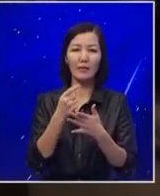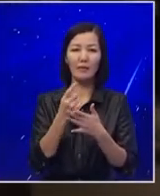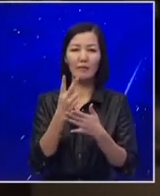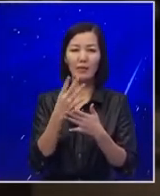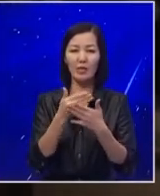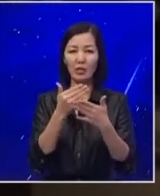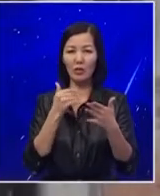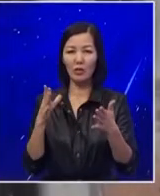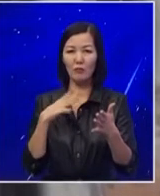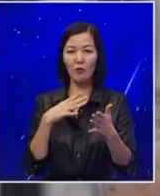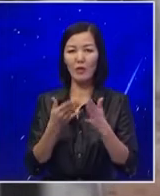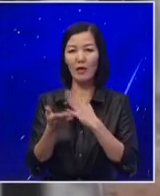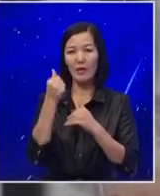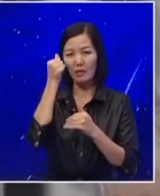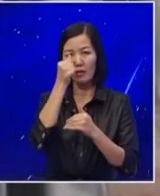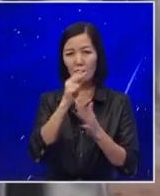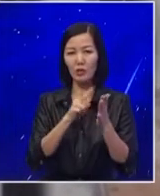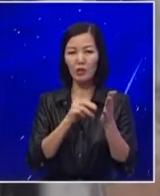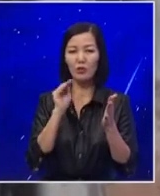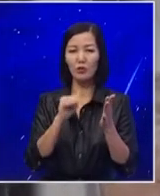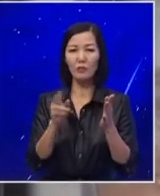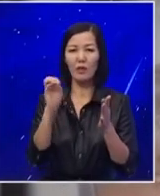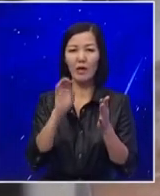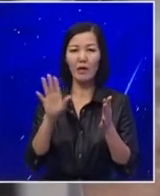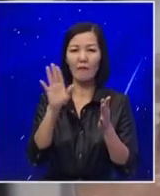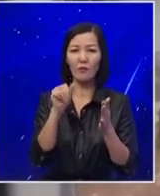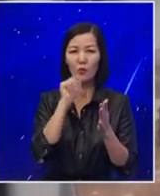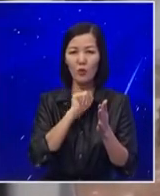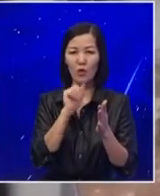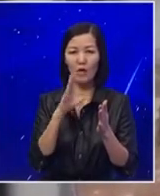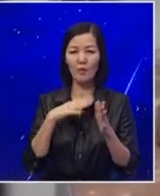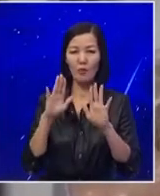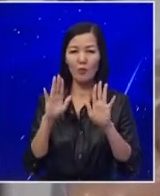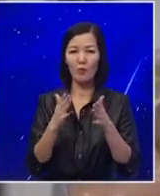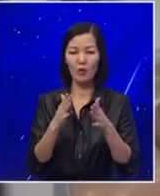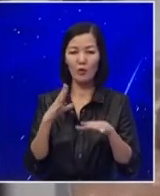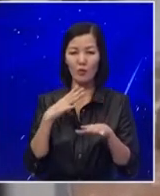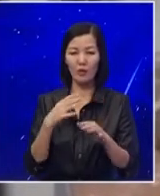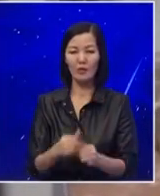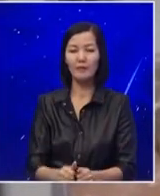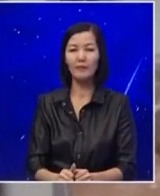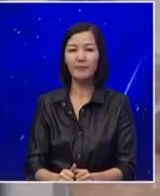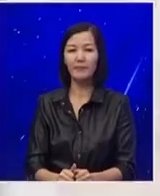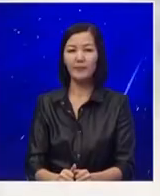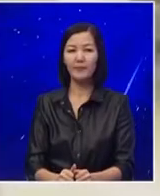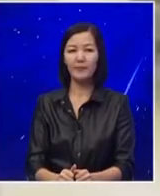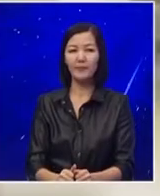болған. Мәселен, алдыңғы жылы 700 мың евроның шараптары тоналып кеткен оқиға орын алған болатын.